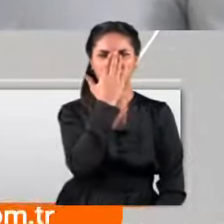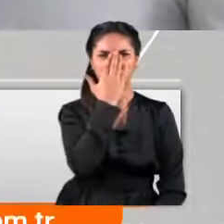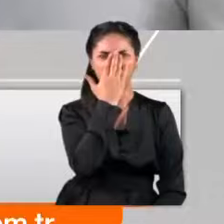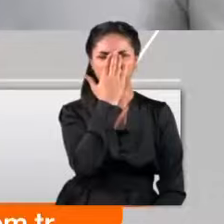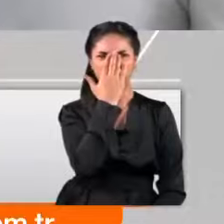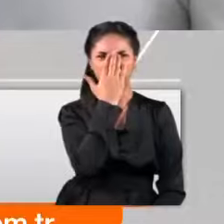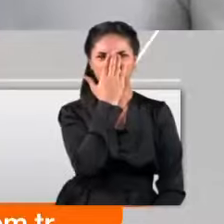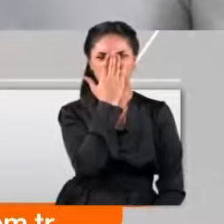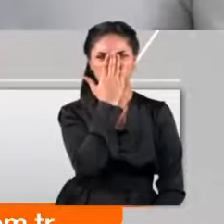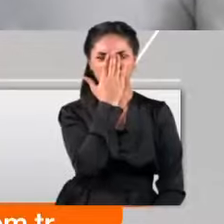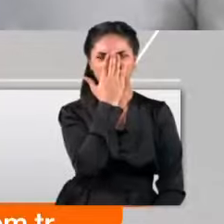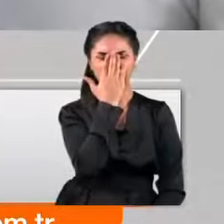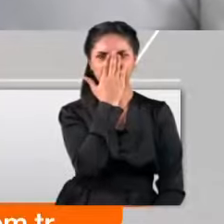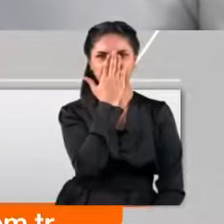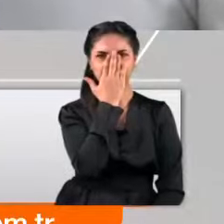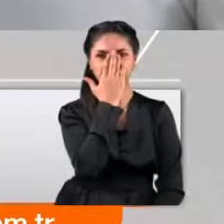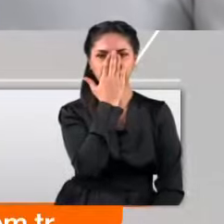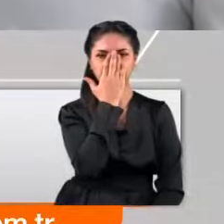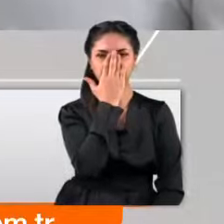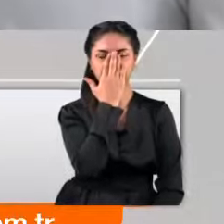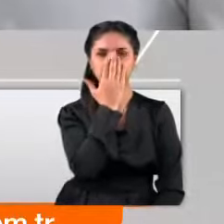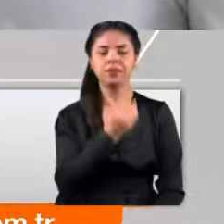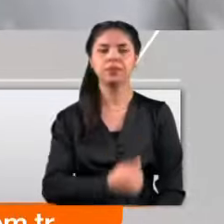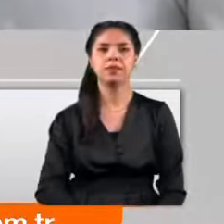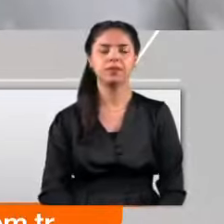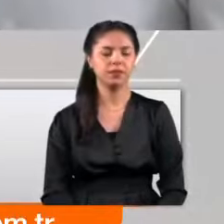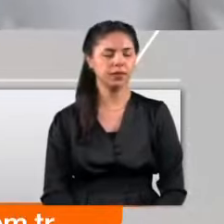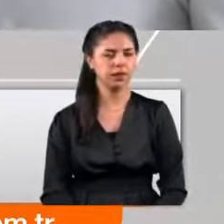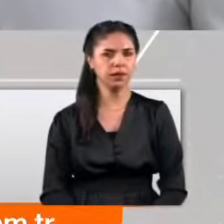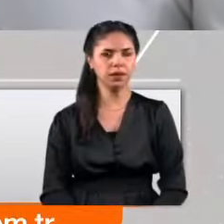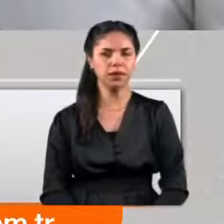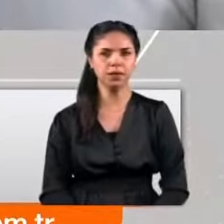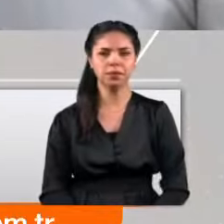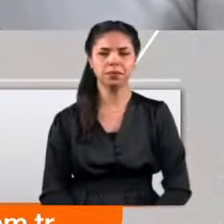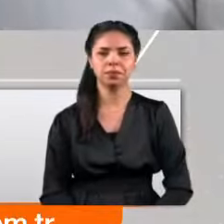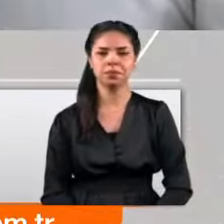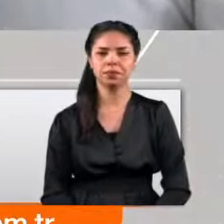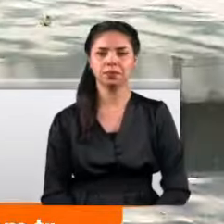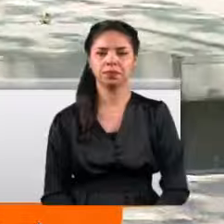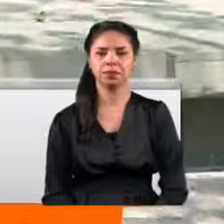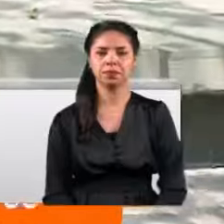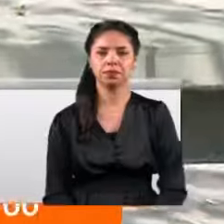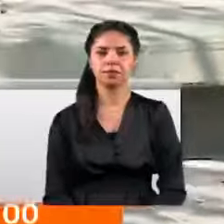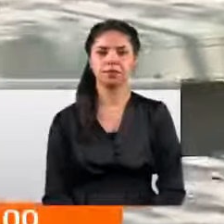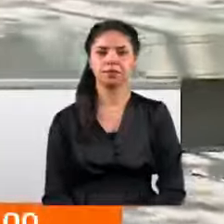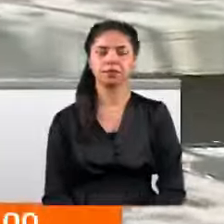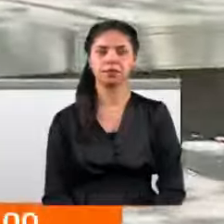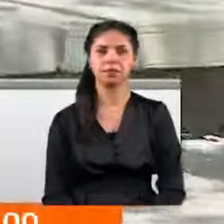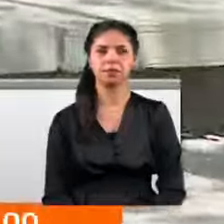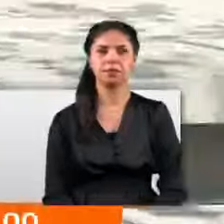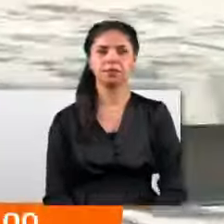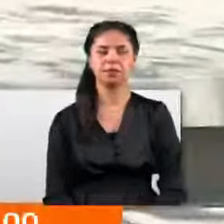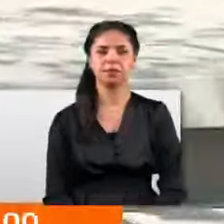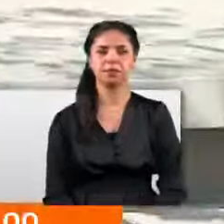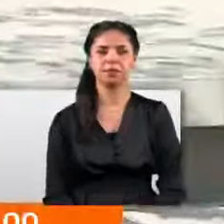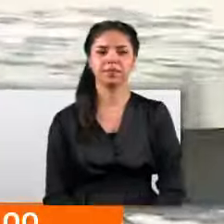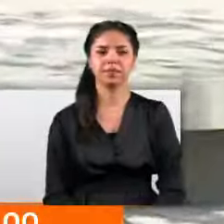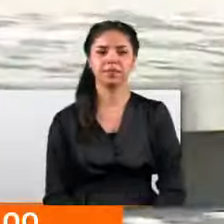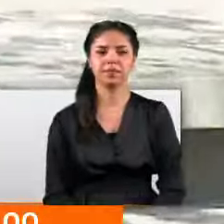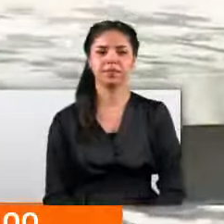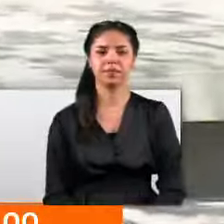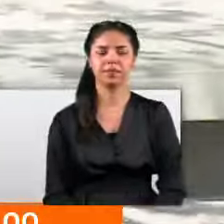vakıf üniversitelerine enflasyon üzerinde zam yapılmaması için bir tavsiyede bulunmuştu. Bir sınırlama gelse daha iyi olur. Biraz daha